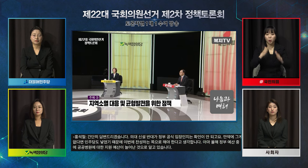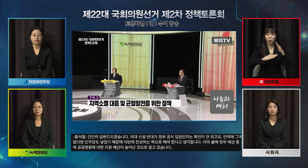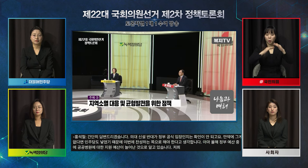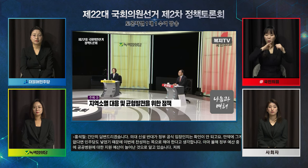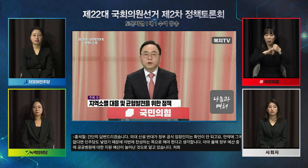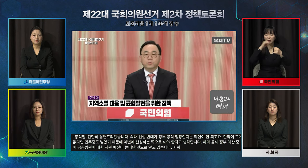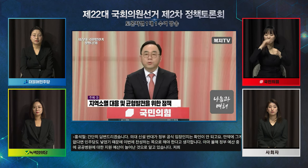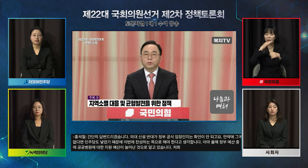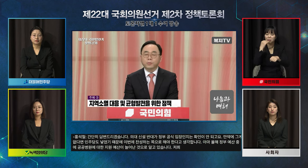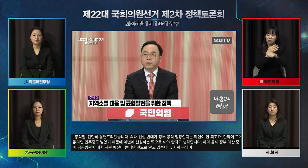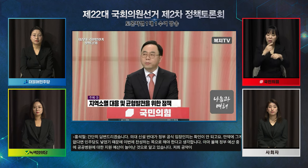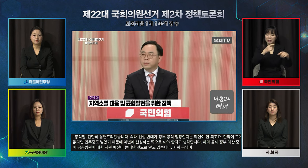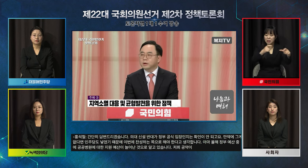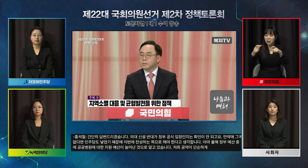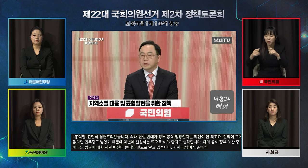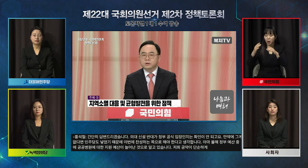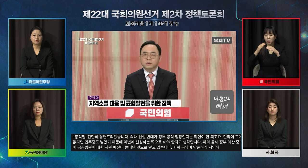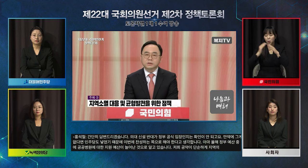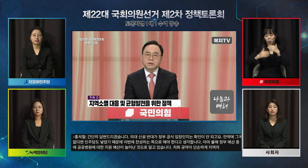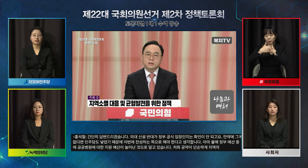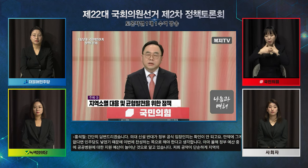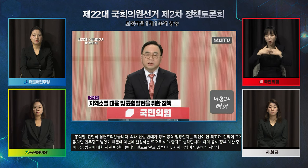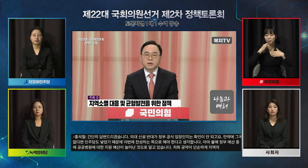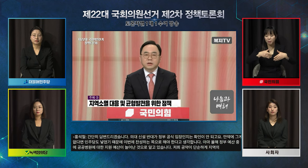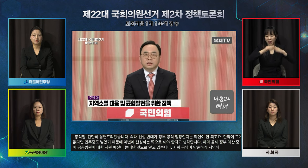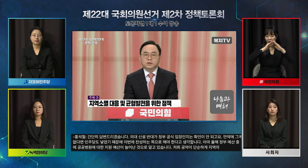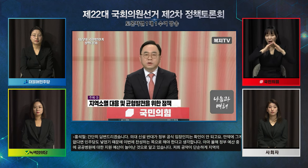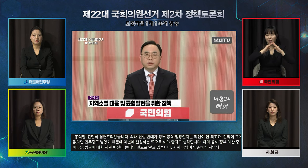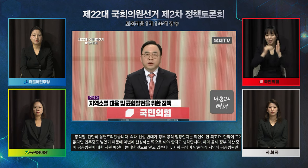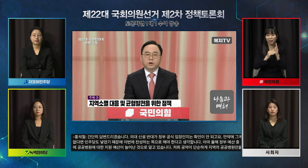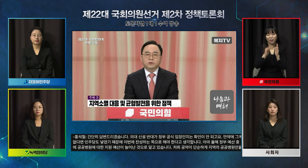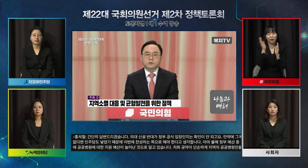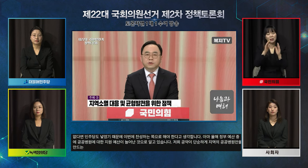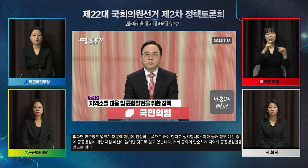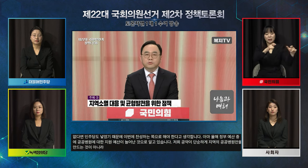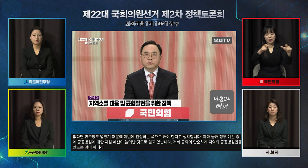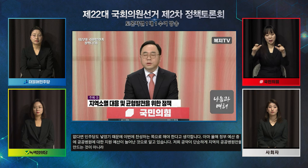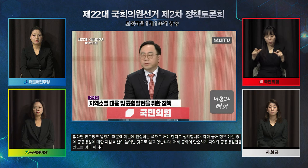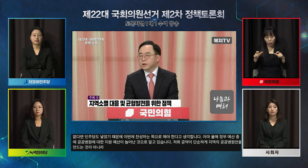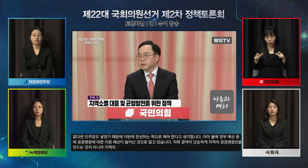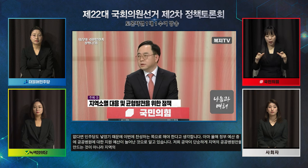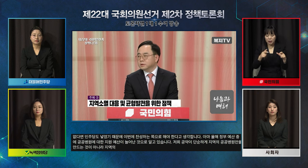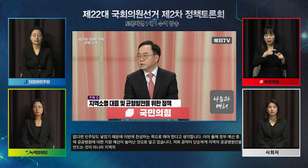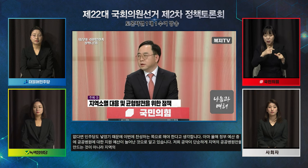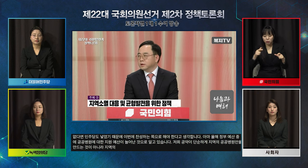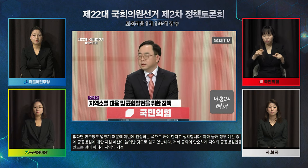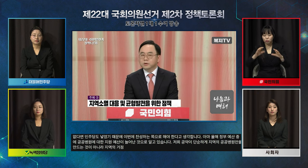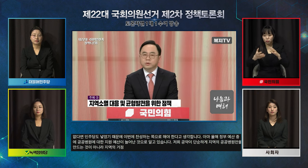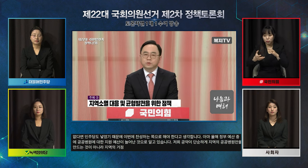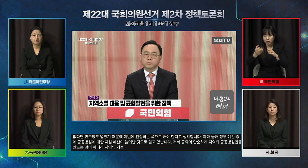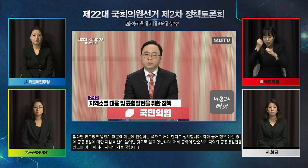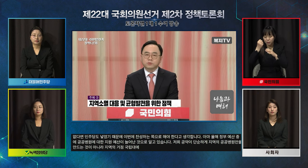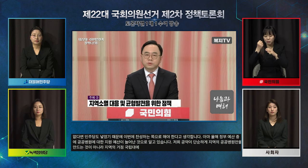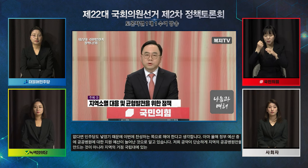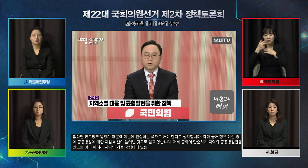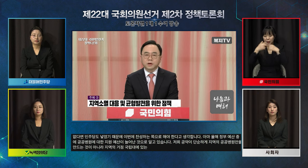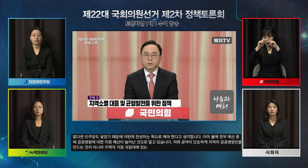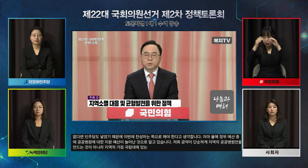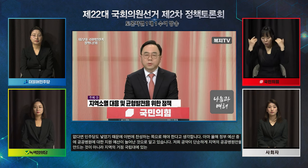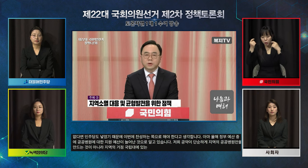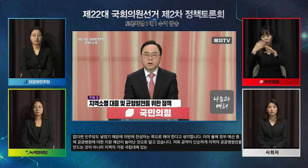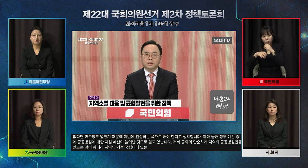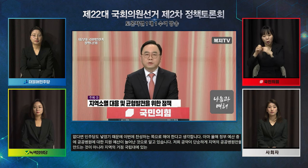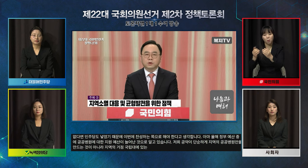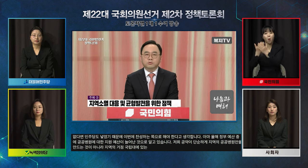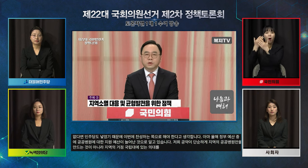단순하게 지역의 공공병원만을 만드는 것이 아니라 지역의 거점 국립대에 있는 의대를 좀 더 육성을